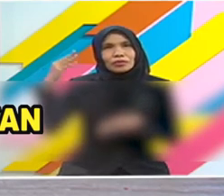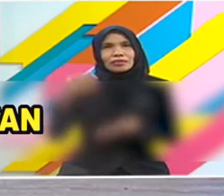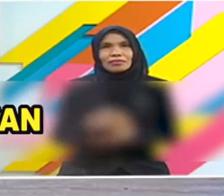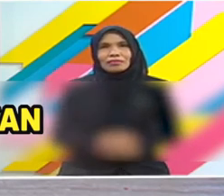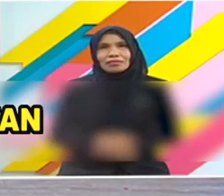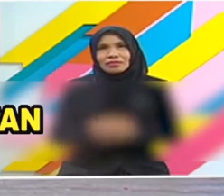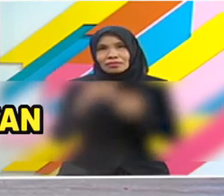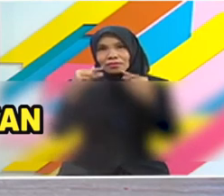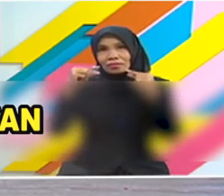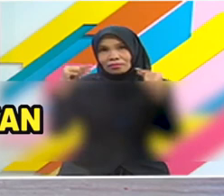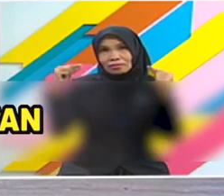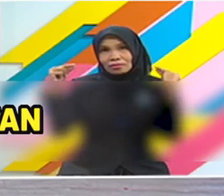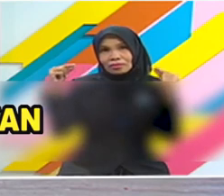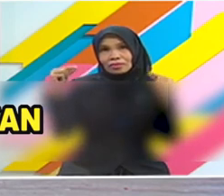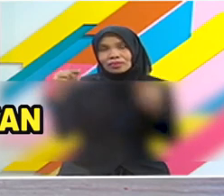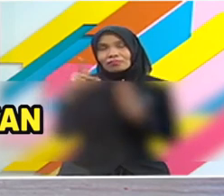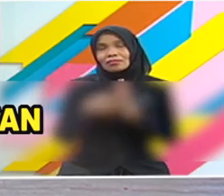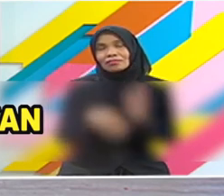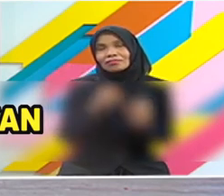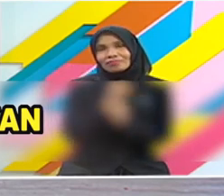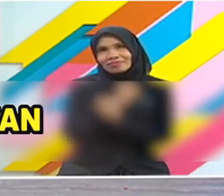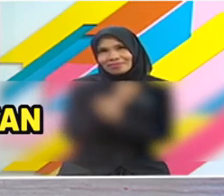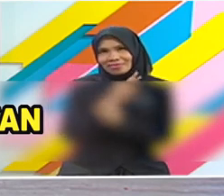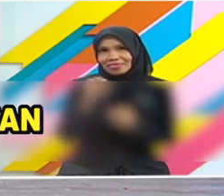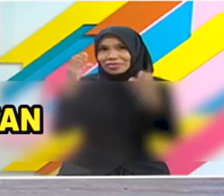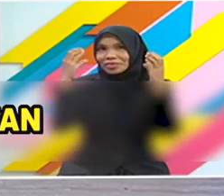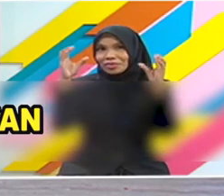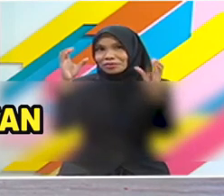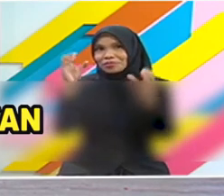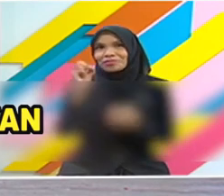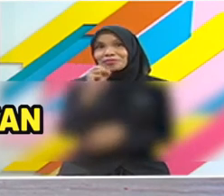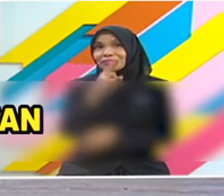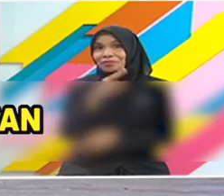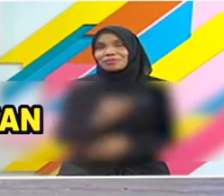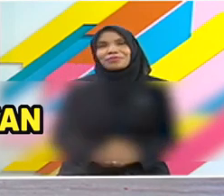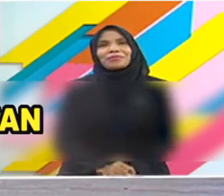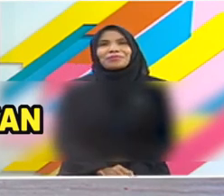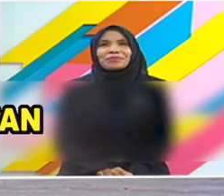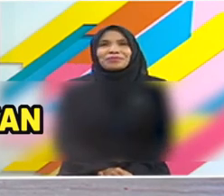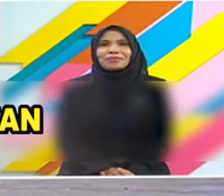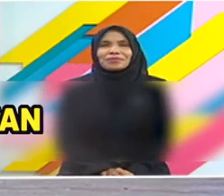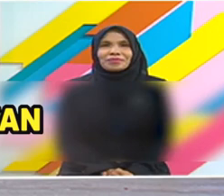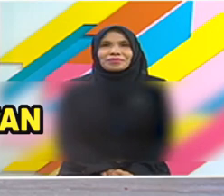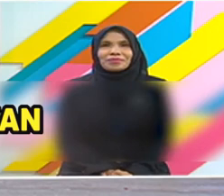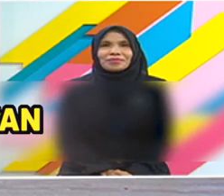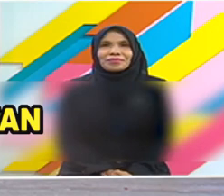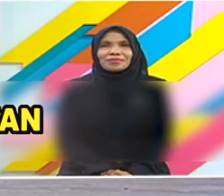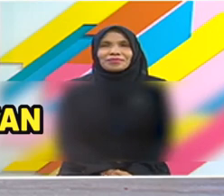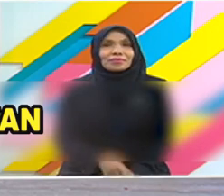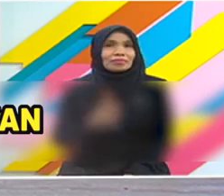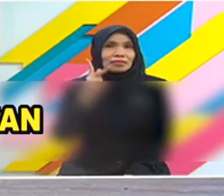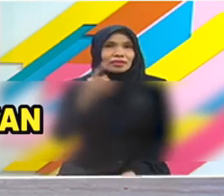kucing kesayangan Cikgu Su. Ya, yeah, betul. Okey, Kak Rina dah teka dan